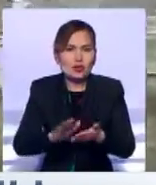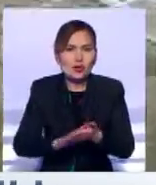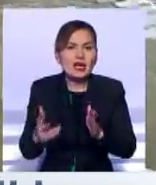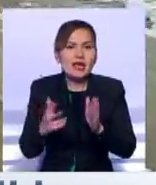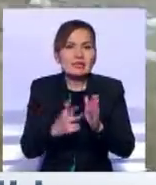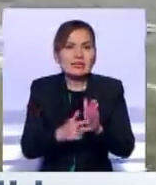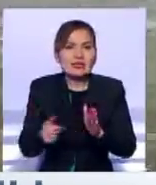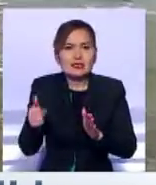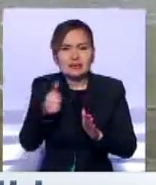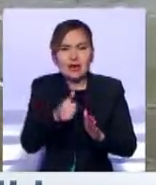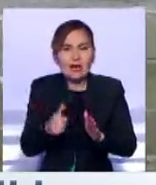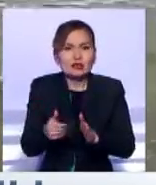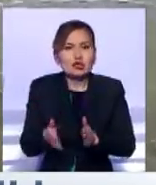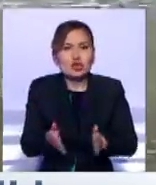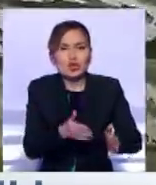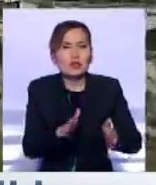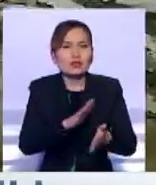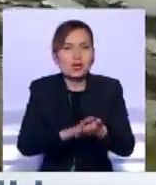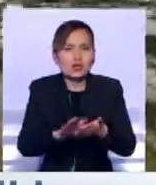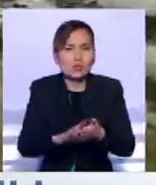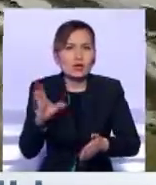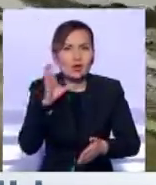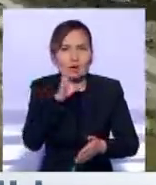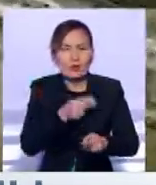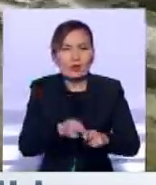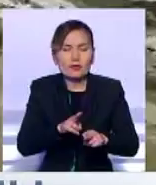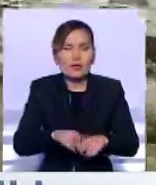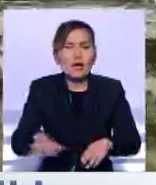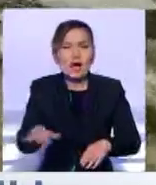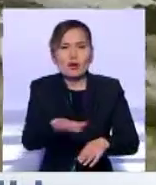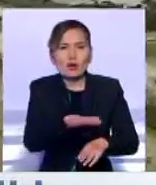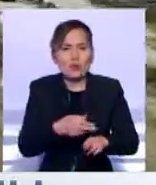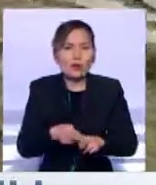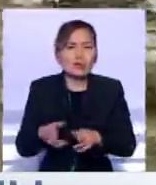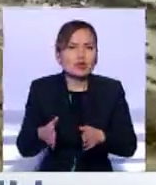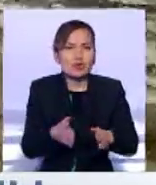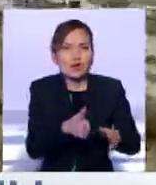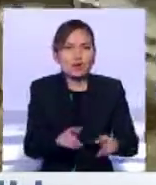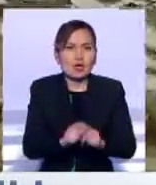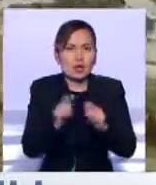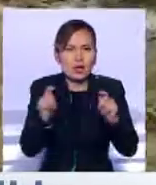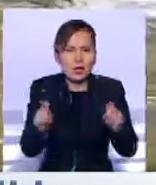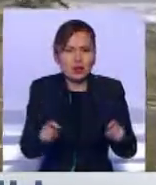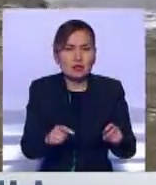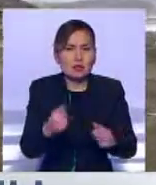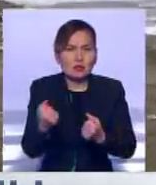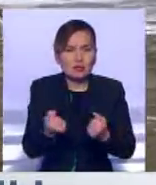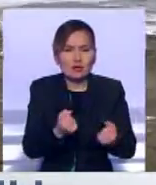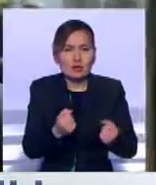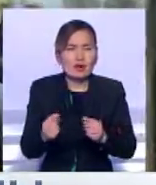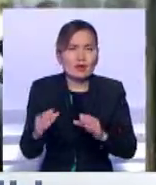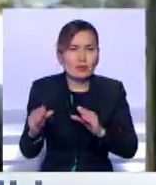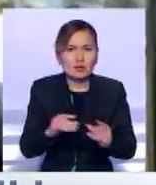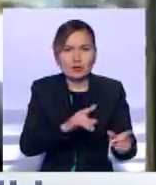8 сағаттан кейін жол қалпына келтірілген. Қазіргі таңда аталған аумақтағы жағдай жіті бақылауда, дейді мамандар.